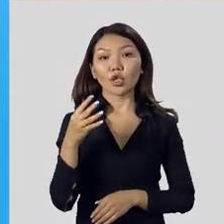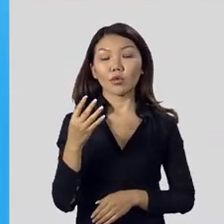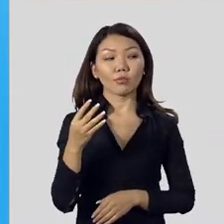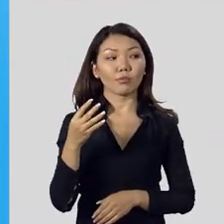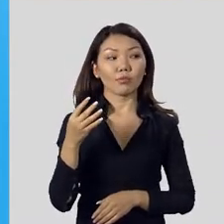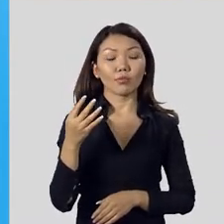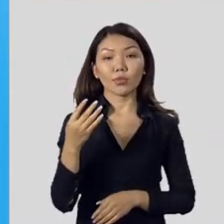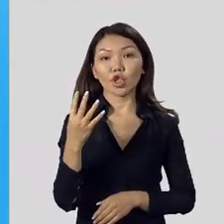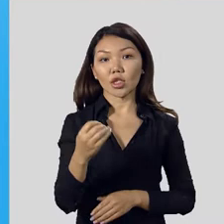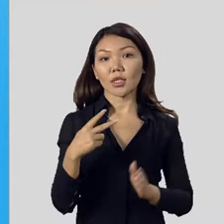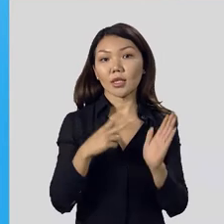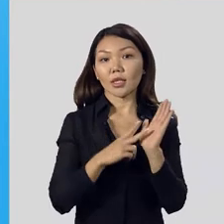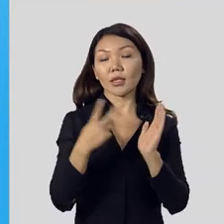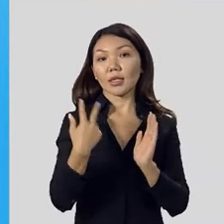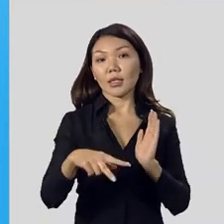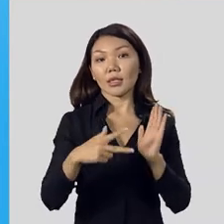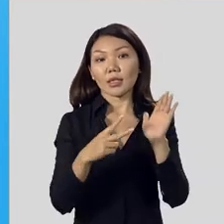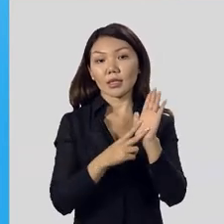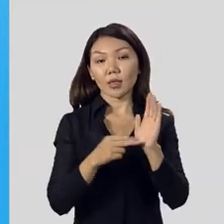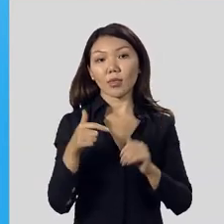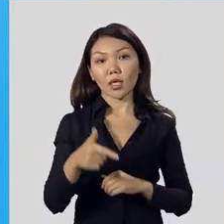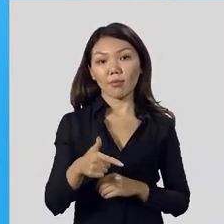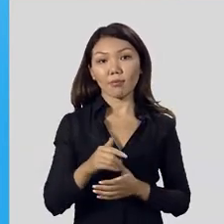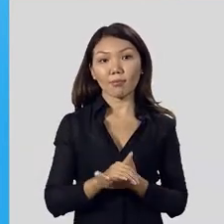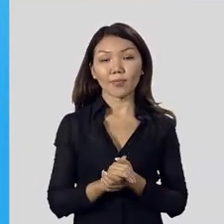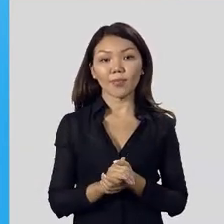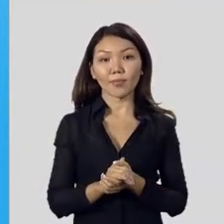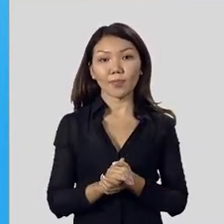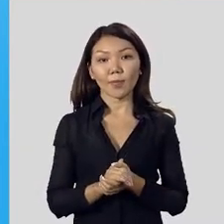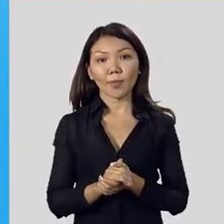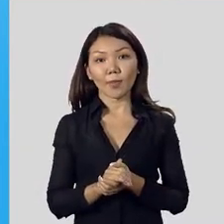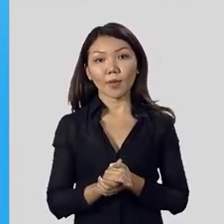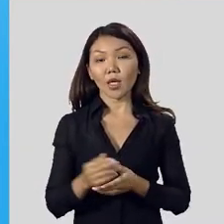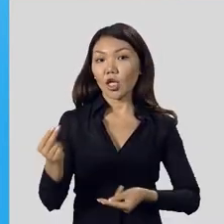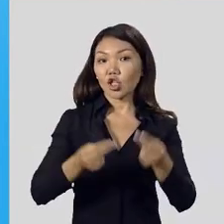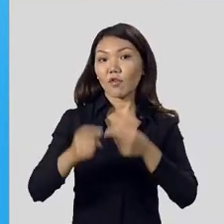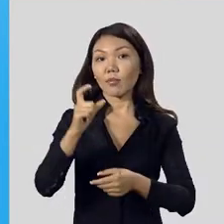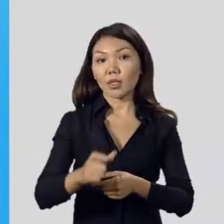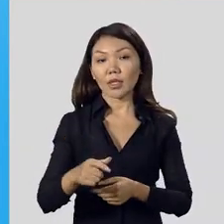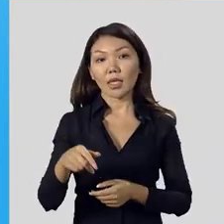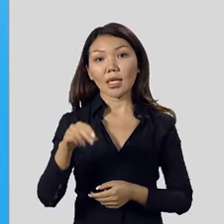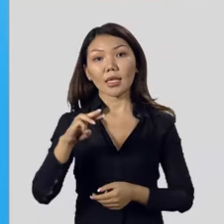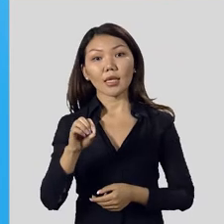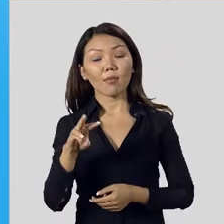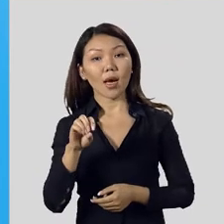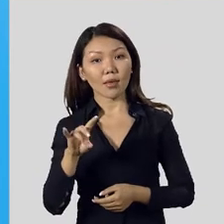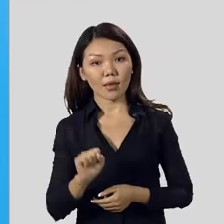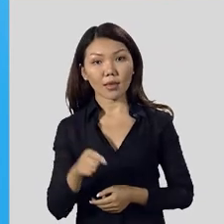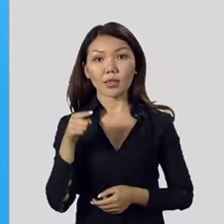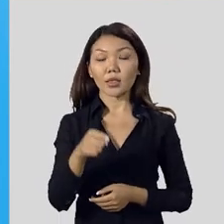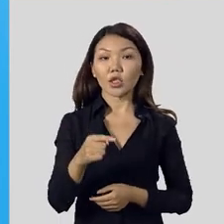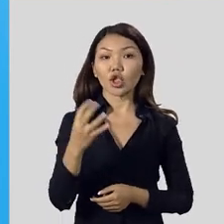Данте Алигьери – 1420 грамм, живописца Тедемана –